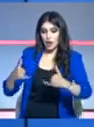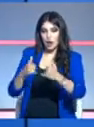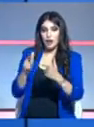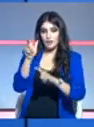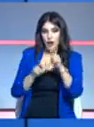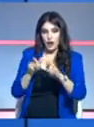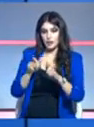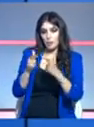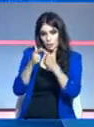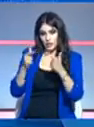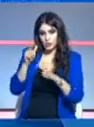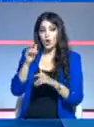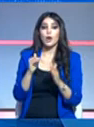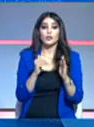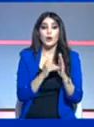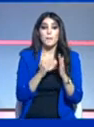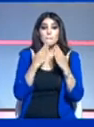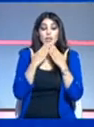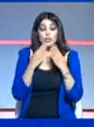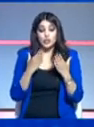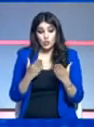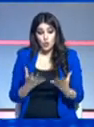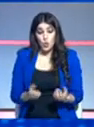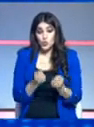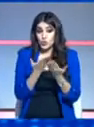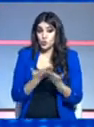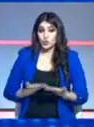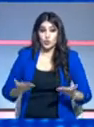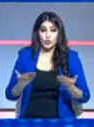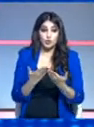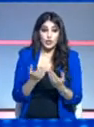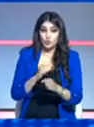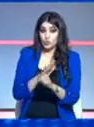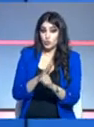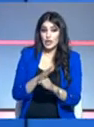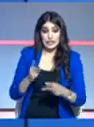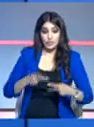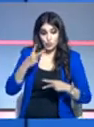متعددة القطاعات. نعم، نتمنى أن نتجاوز هذه المرحلة الصعبة التي تمر بها البلاد. السيدة أحلام